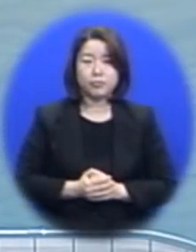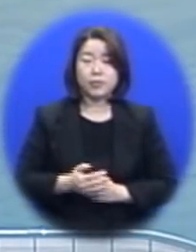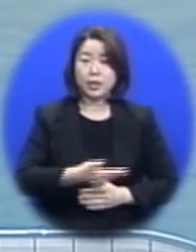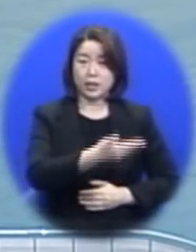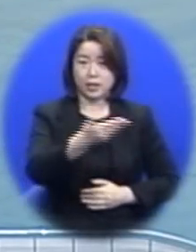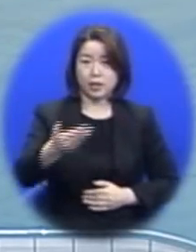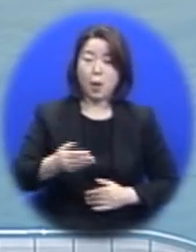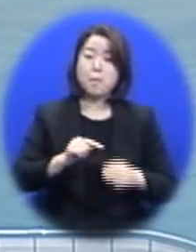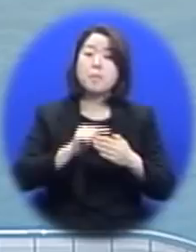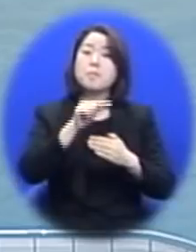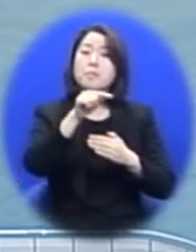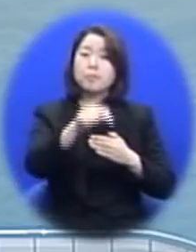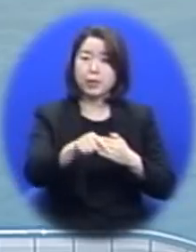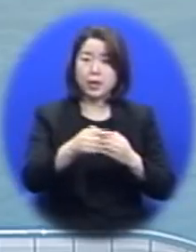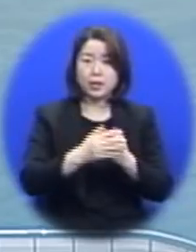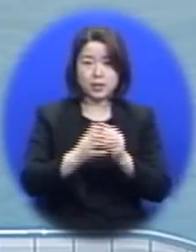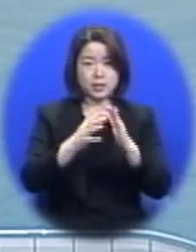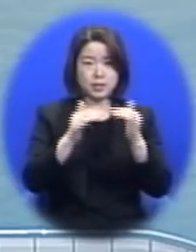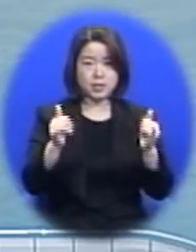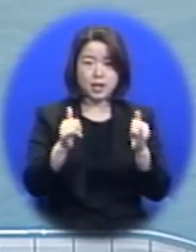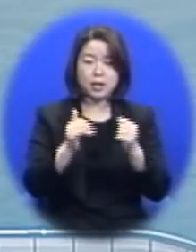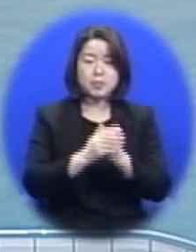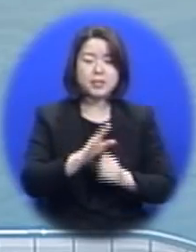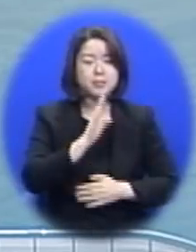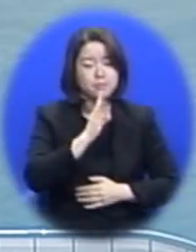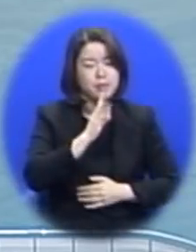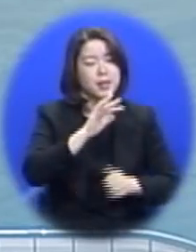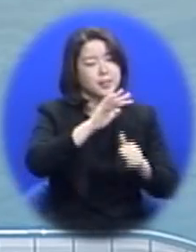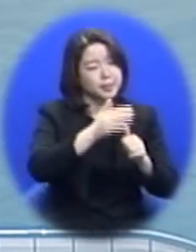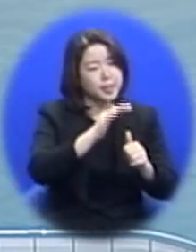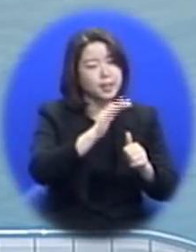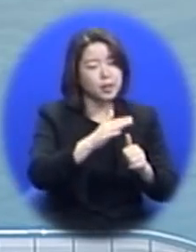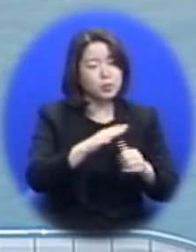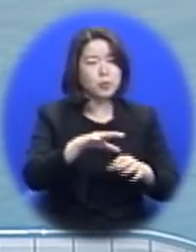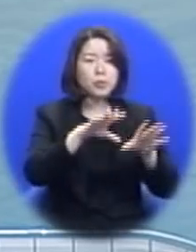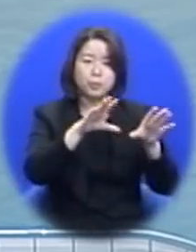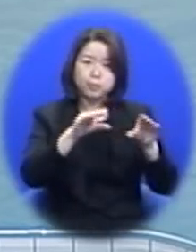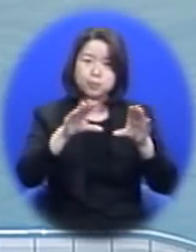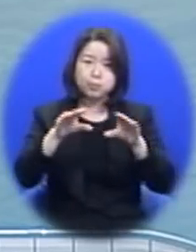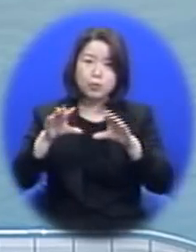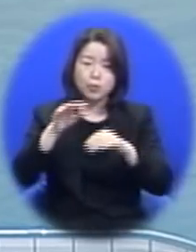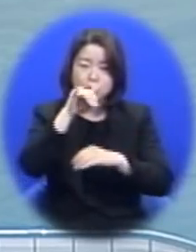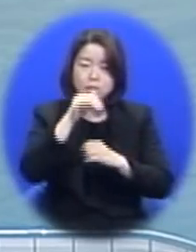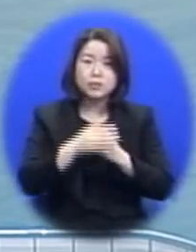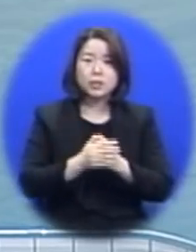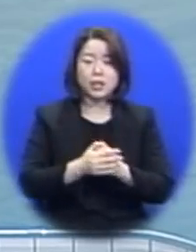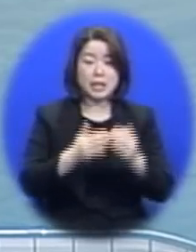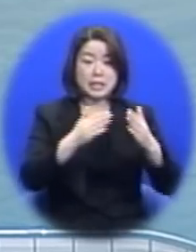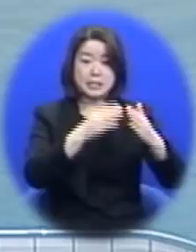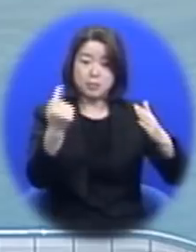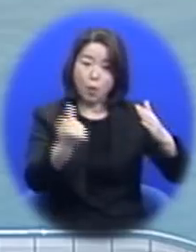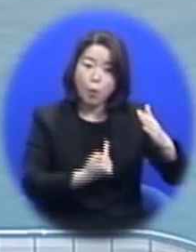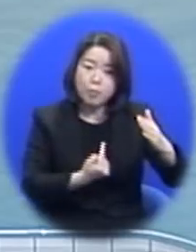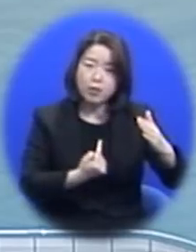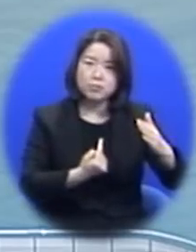여러분, 바깥에서는 참 사람이 착하고 온유한데 집에 오면 폭군인 사람이